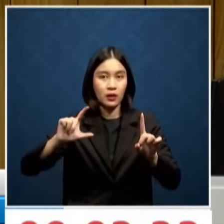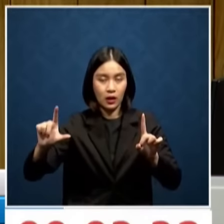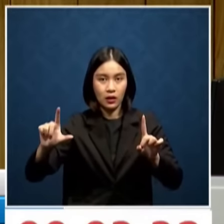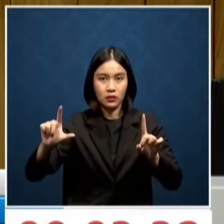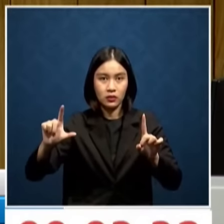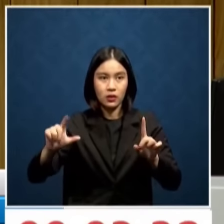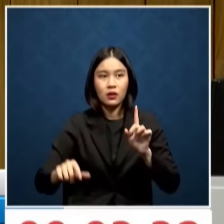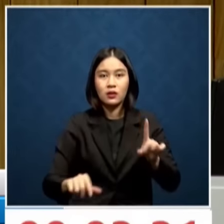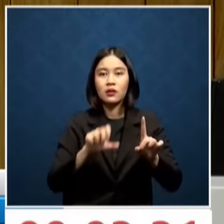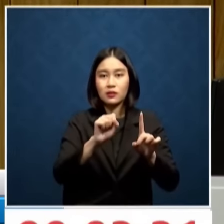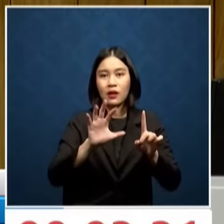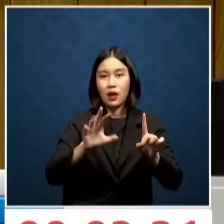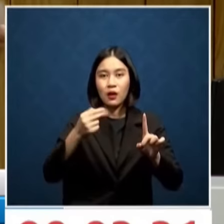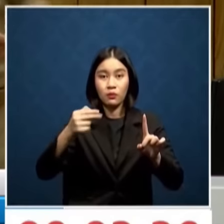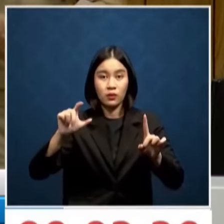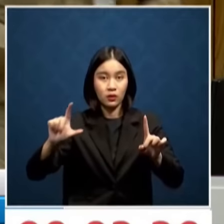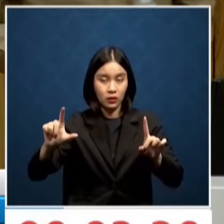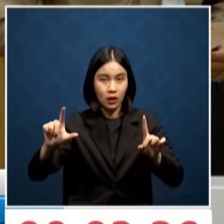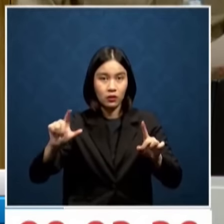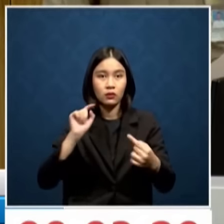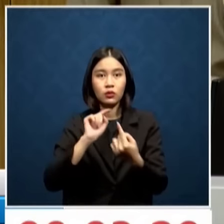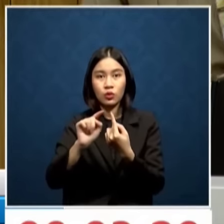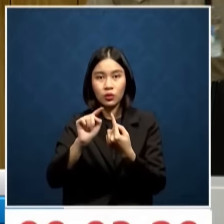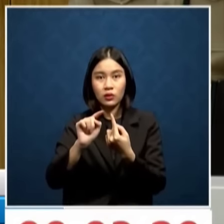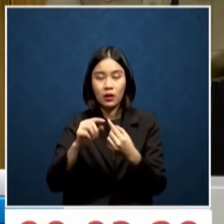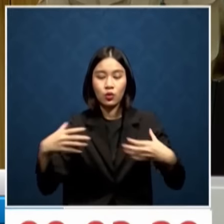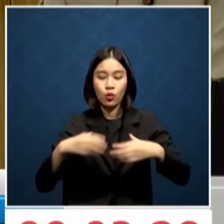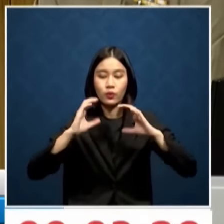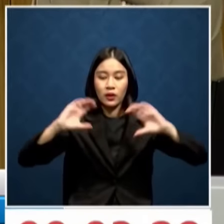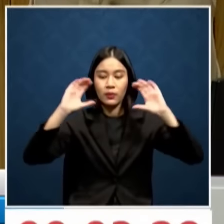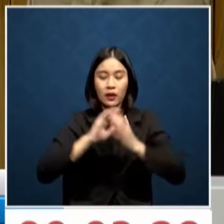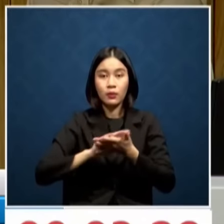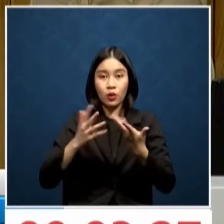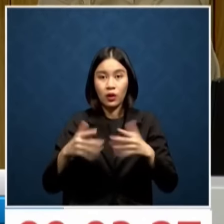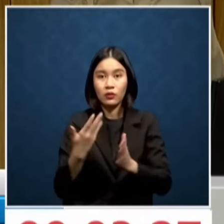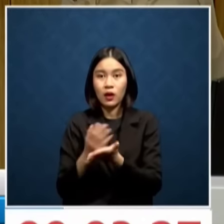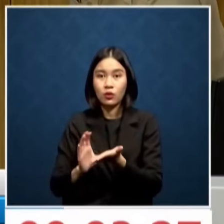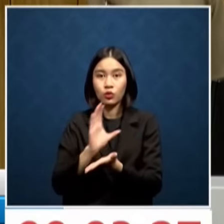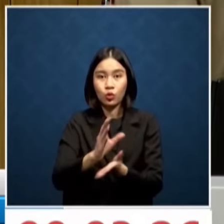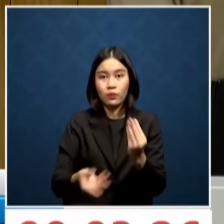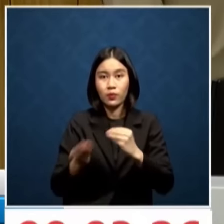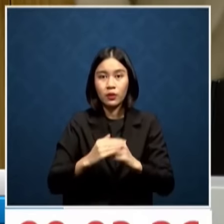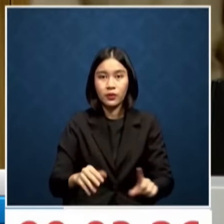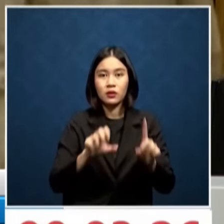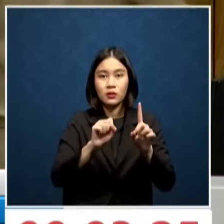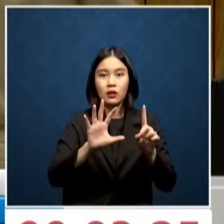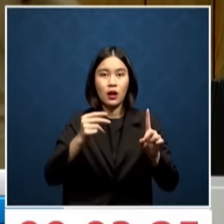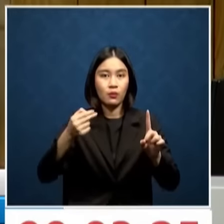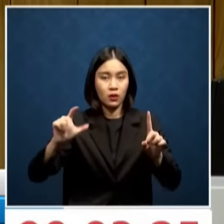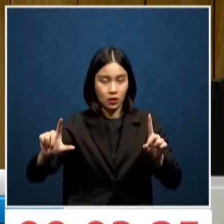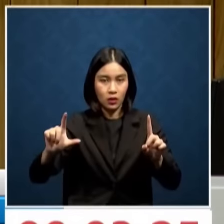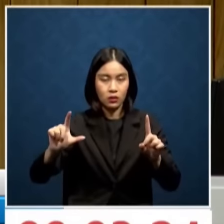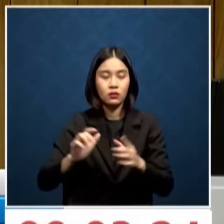ทนะ150,000 ล้านบาทหลังจากมีการเป็นรัฐบาลแล้วเรามีการลงทุนเพิ่มขึ้น 150,000 ล้านบาท